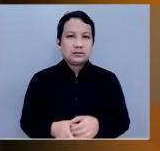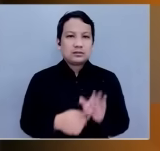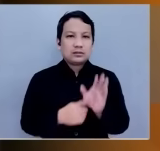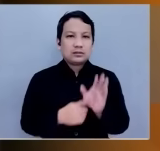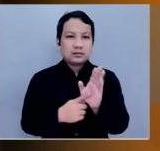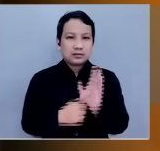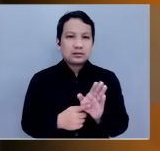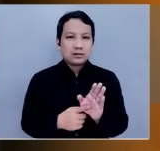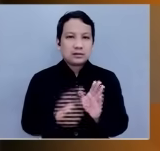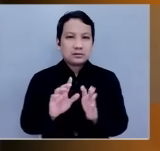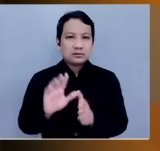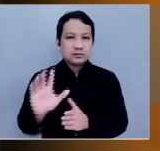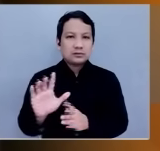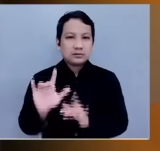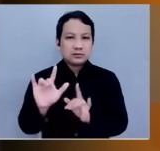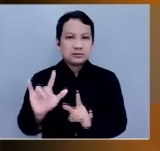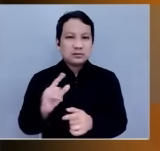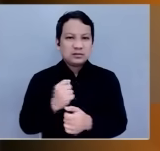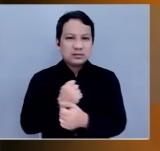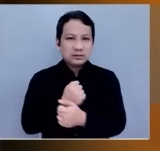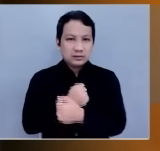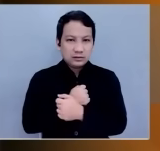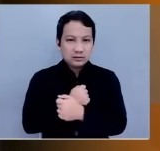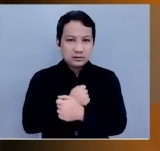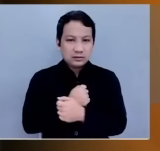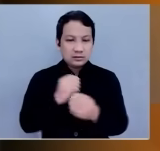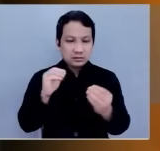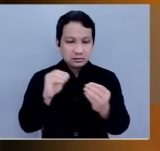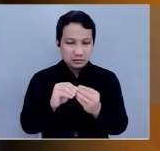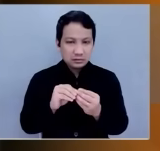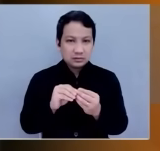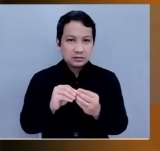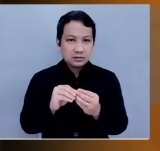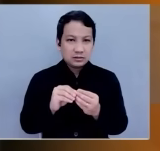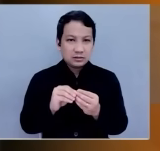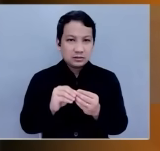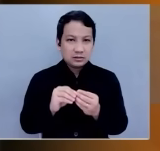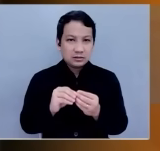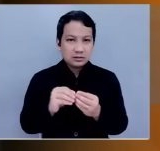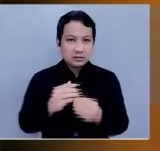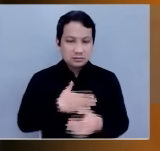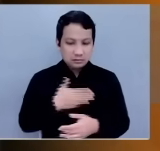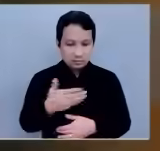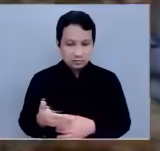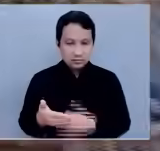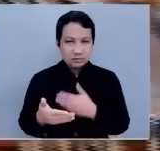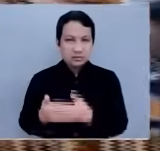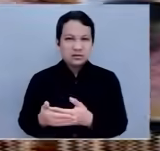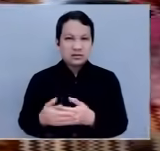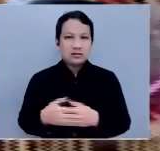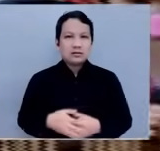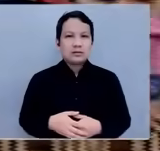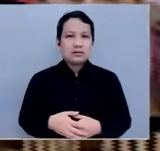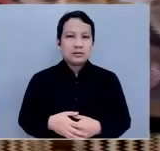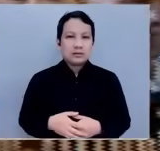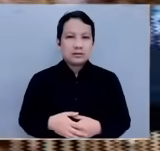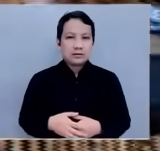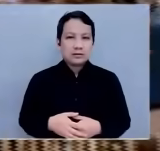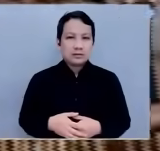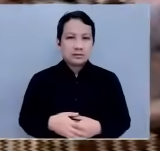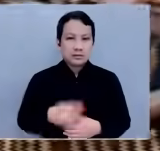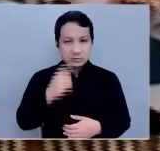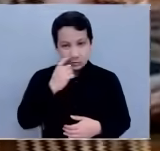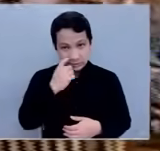ang kanilang pagmamahalan gaya ng paghalik bilang patunay na nahulog na ang loob nila sa isa't isa kinumpirma ito ni senator